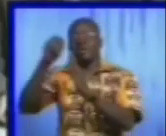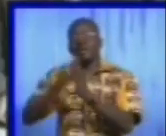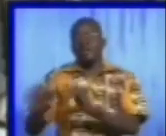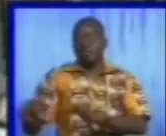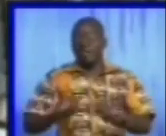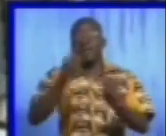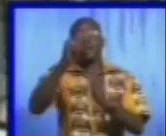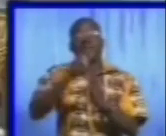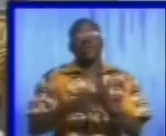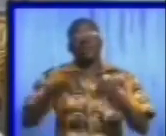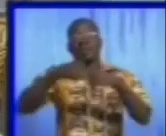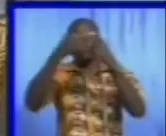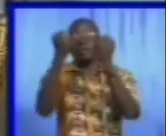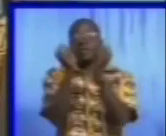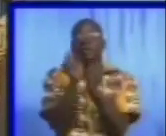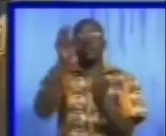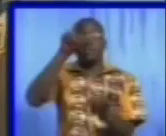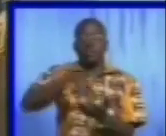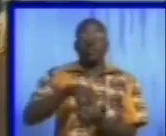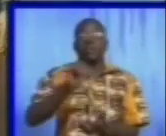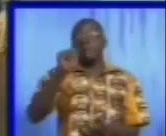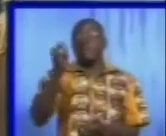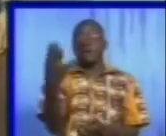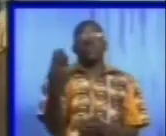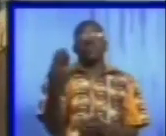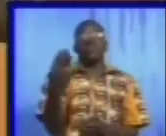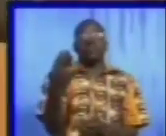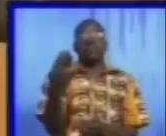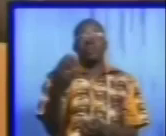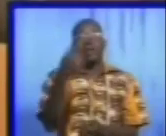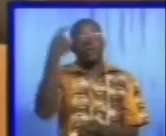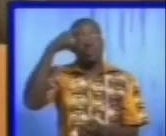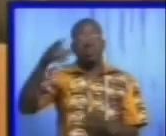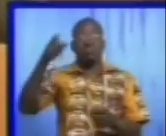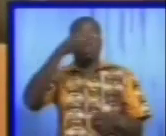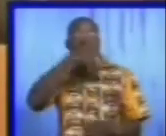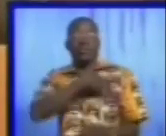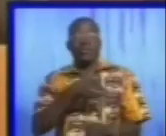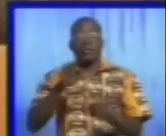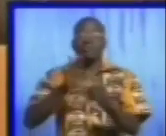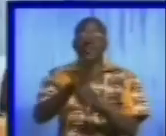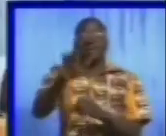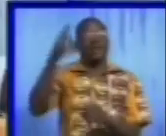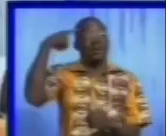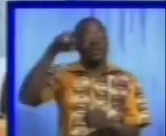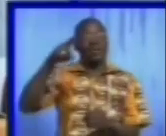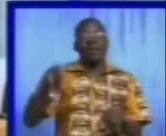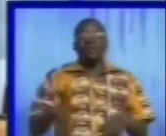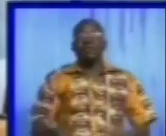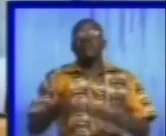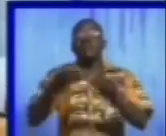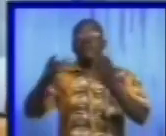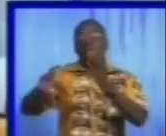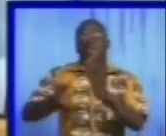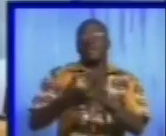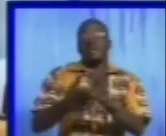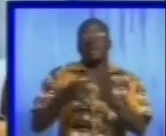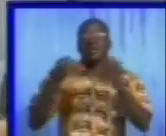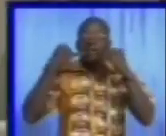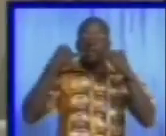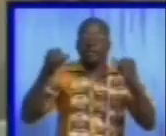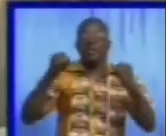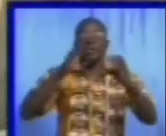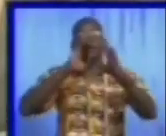actions du secteur pour l'année 2014. Et pour profiter pleinement des potentialités qu'offrent les technologies de l'information et de